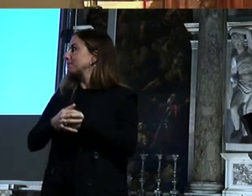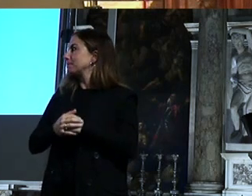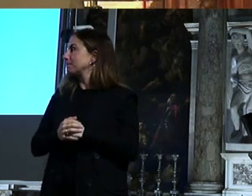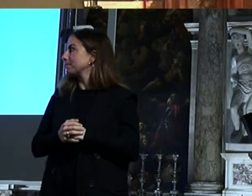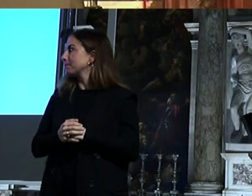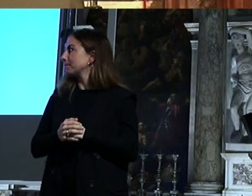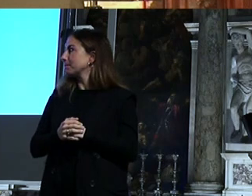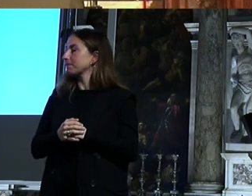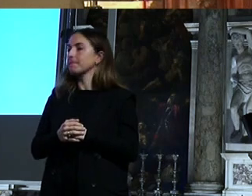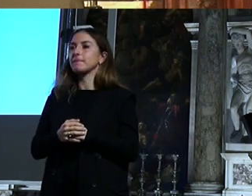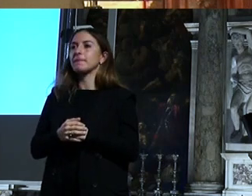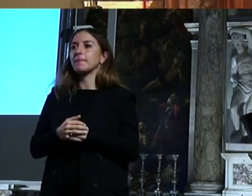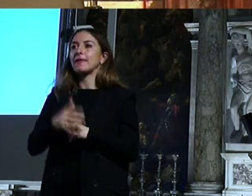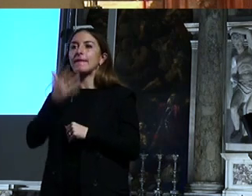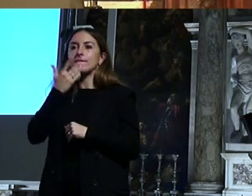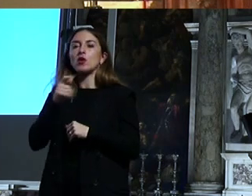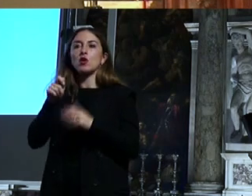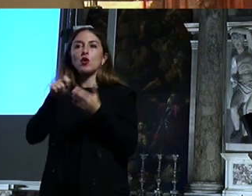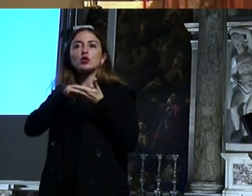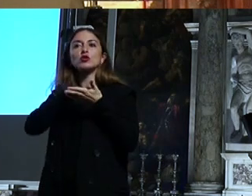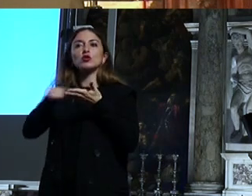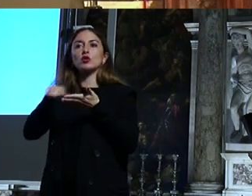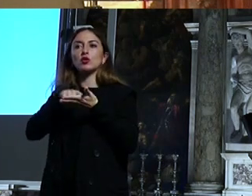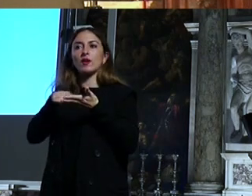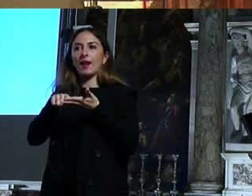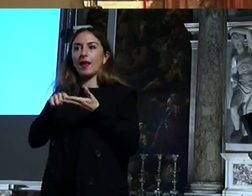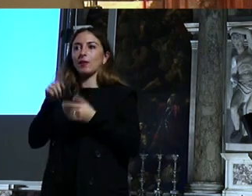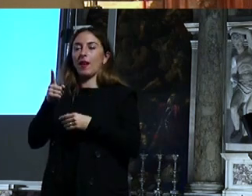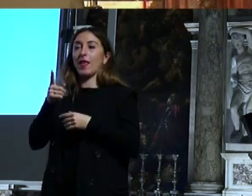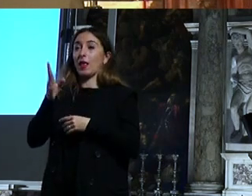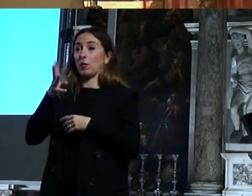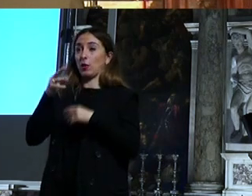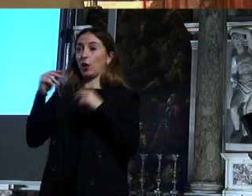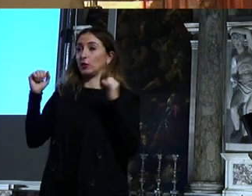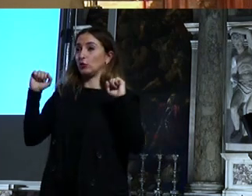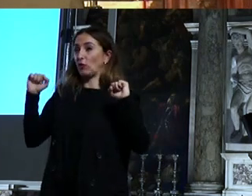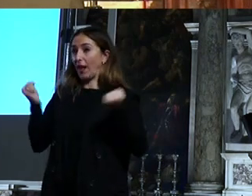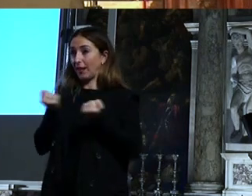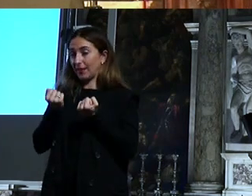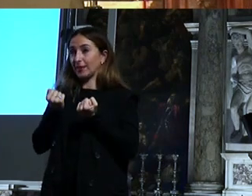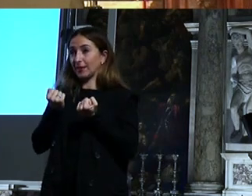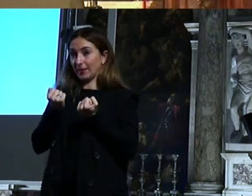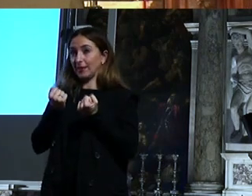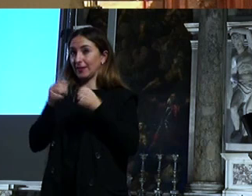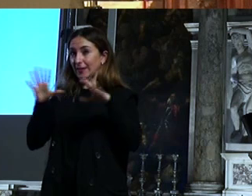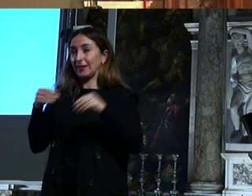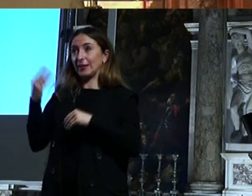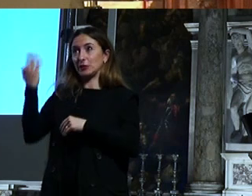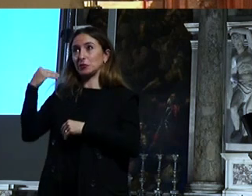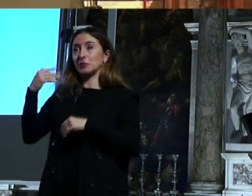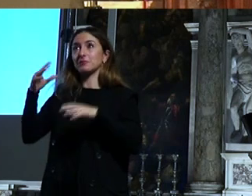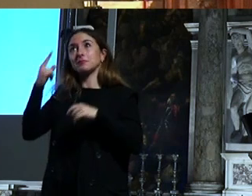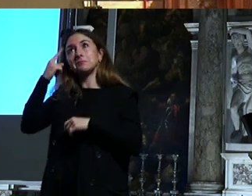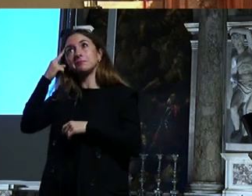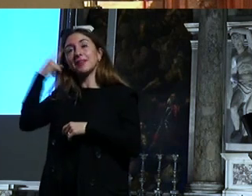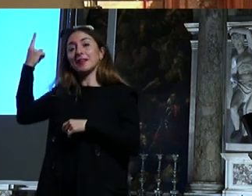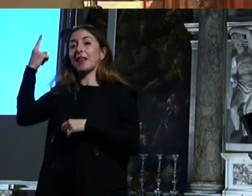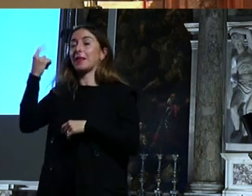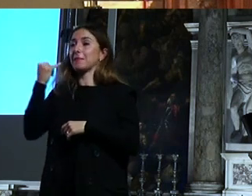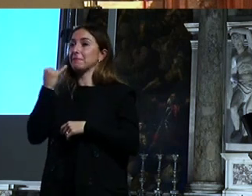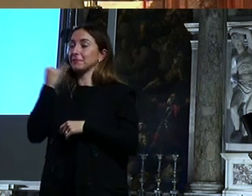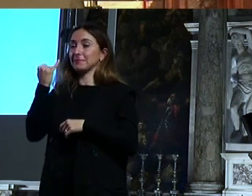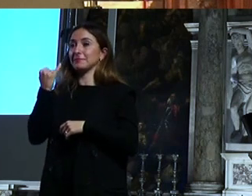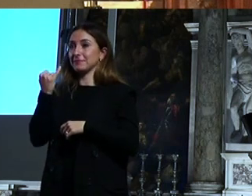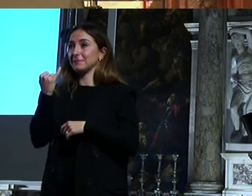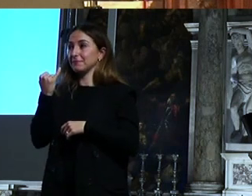Principalmente l'unica cosa che volevo sottolineare è che 14 anni l'inizio è nata un'idea, i